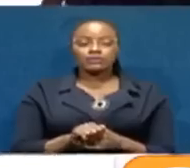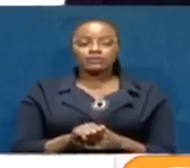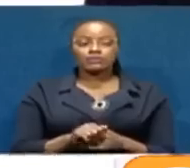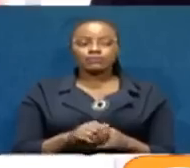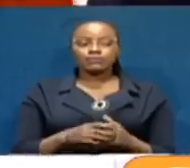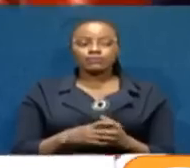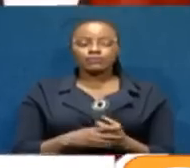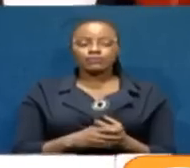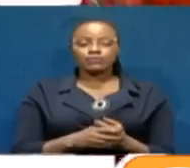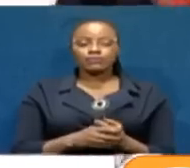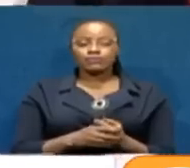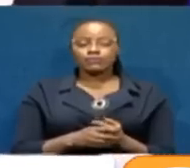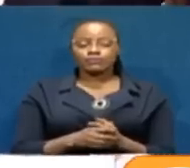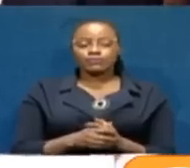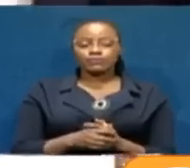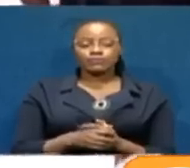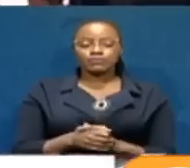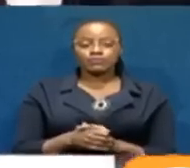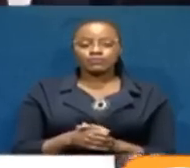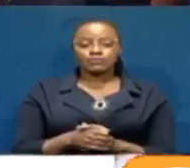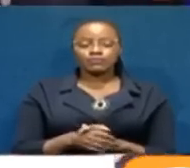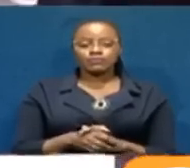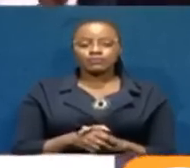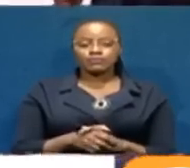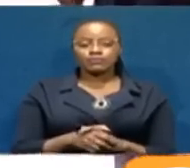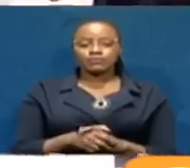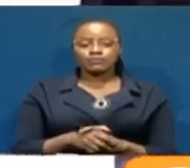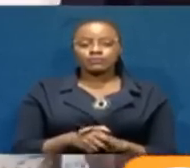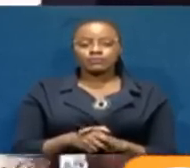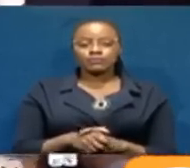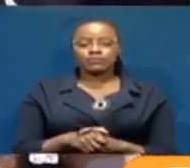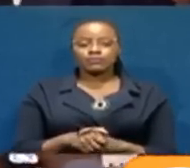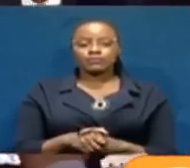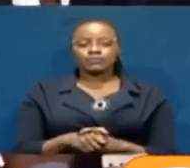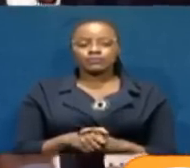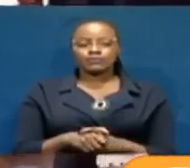Gatete Njoroge, Runinga ya Citizen.